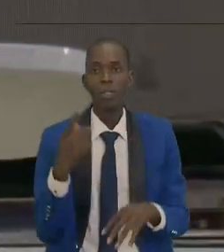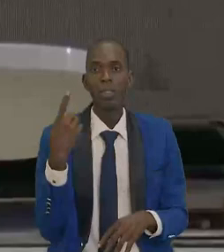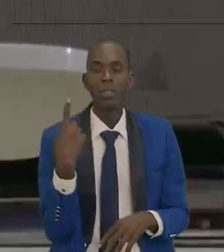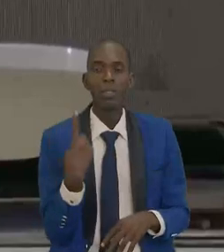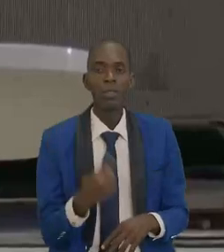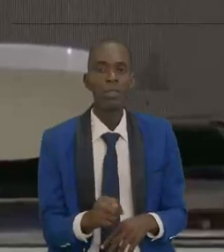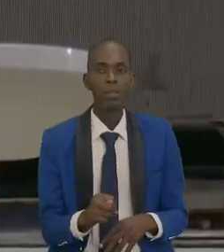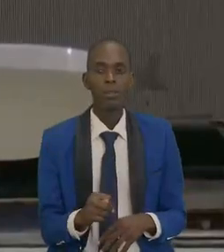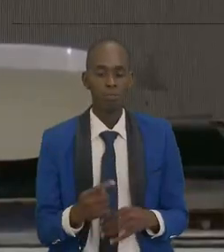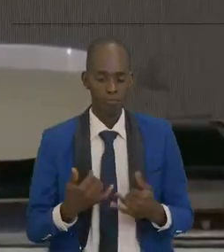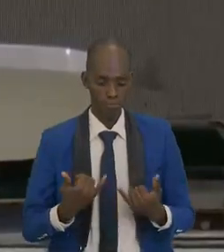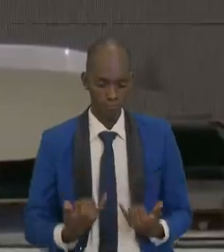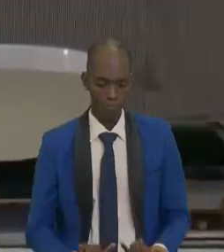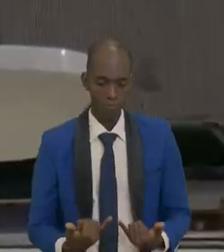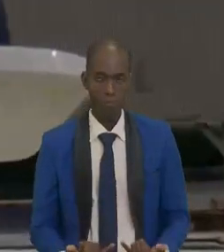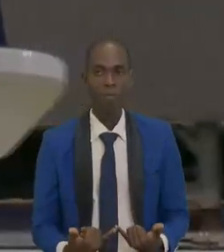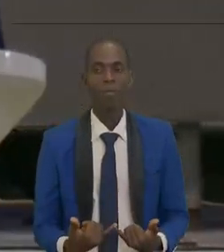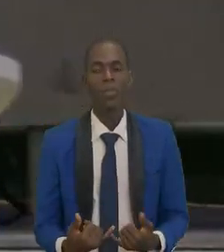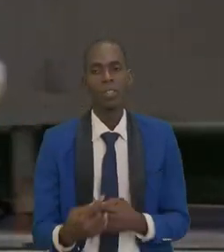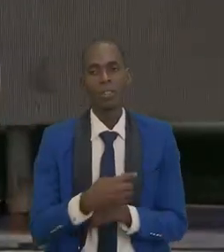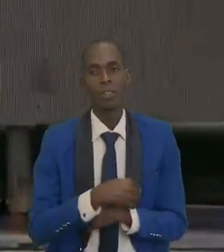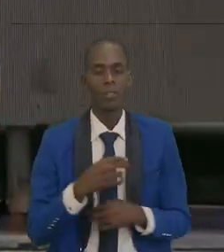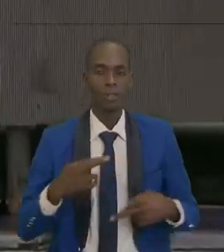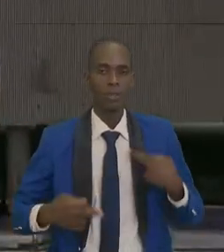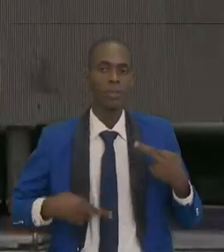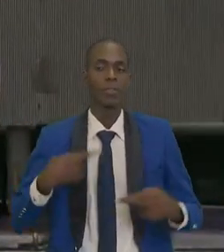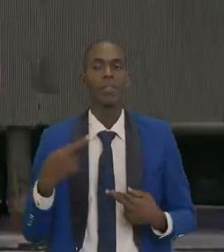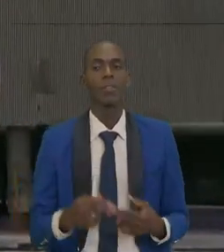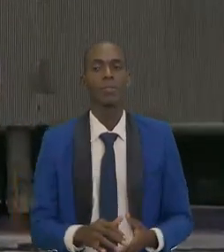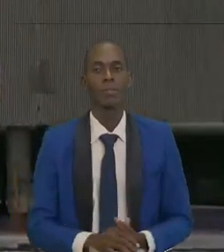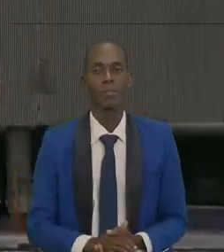le réveil pertinent présent.